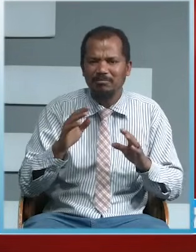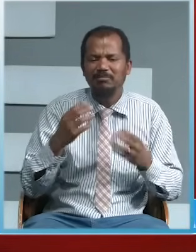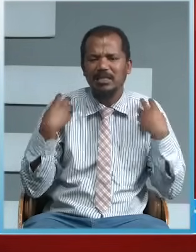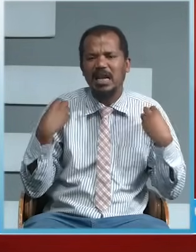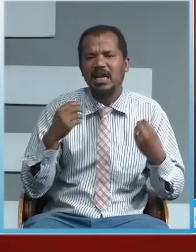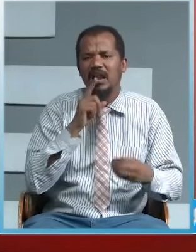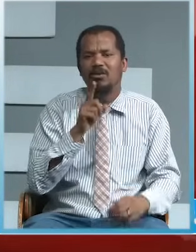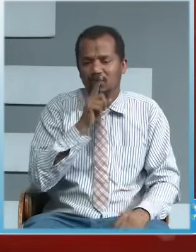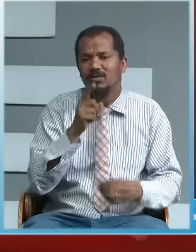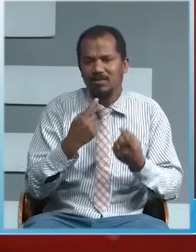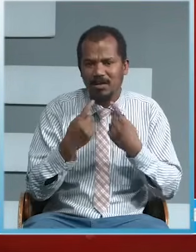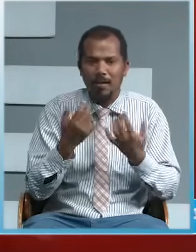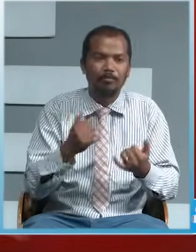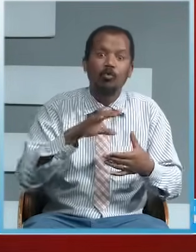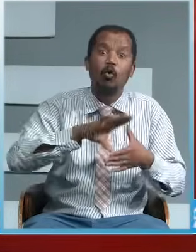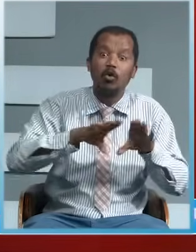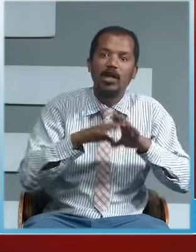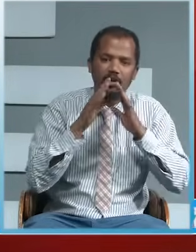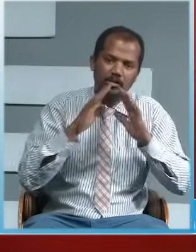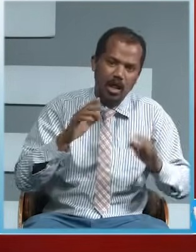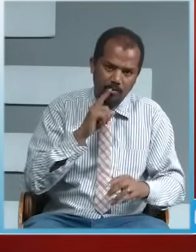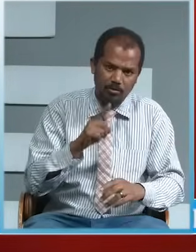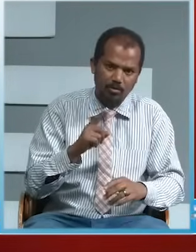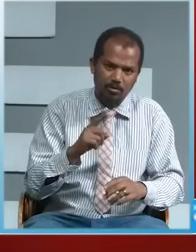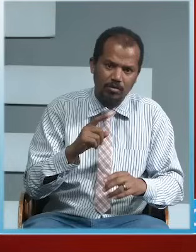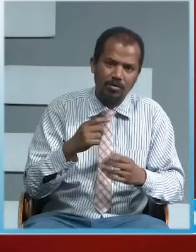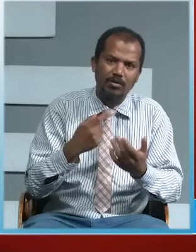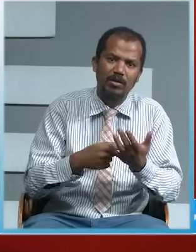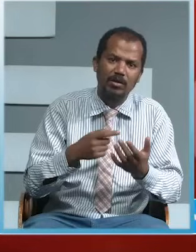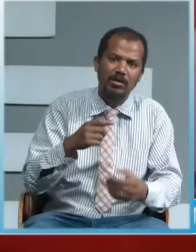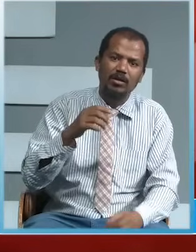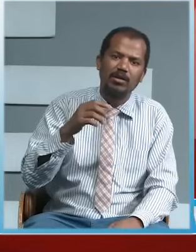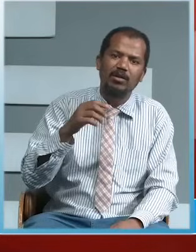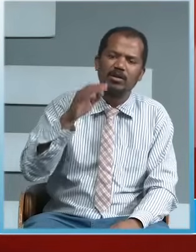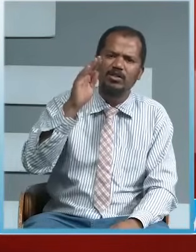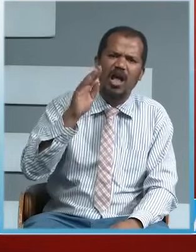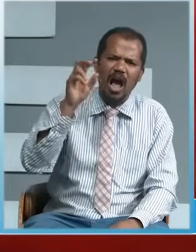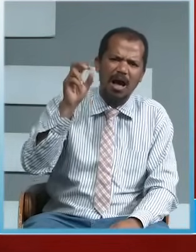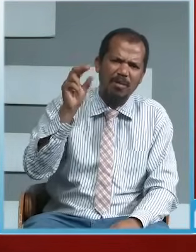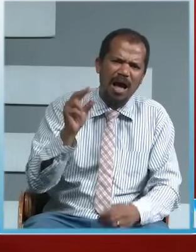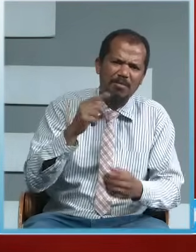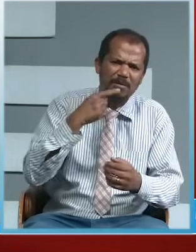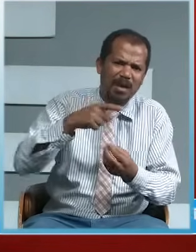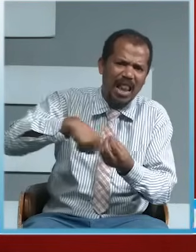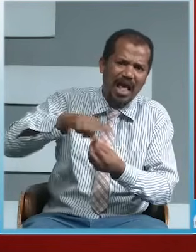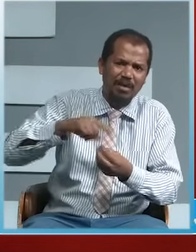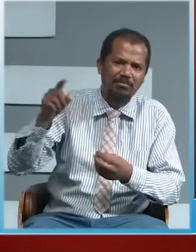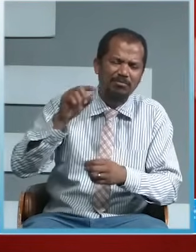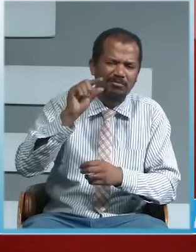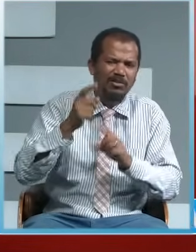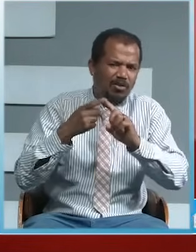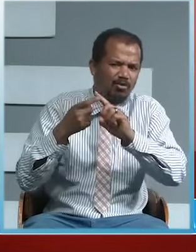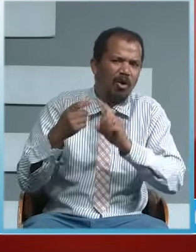ከተማ ውስጥ ገና ነው። እውነት ለመነጋገር አሁን ጎንደር ሰላም ነው። በዳር በኩል በዚህ ሻውራ ደልጊ በሚባለው እሺ